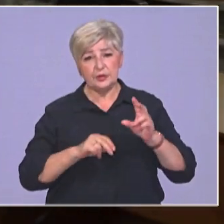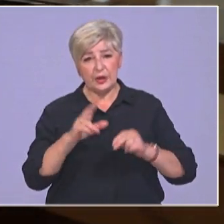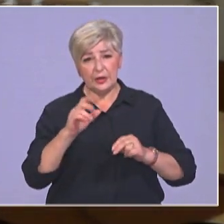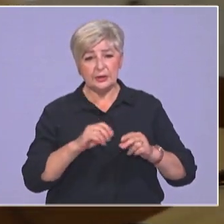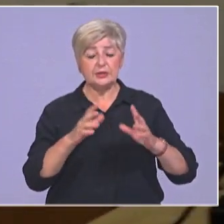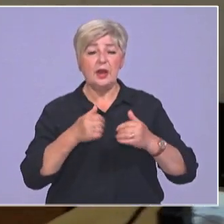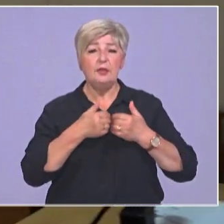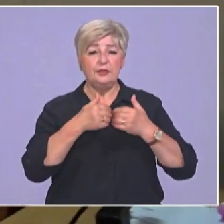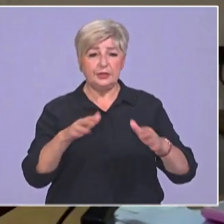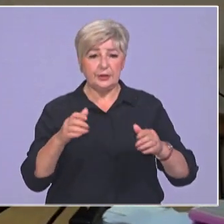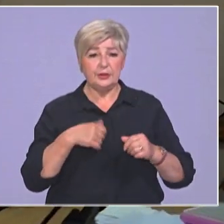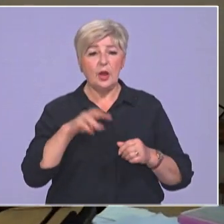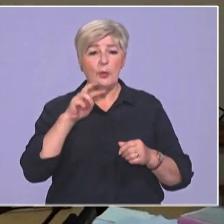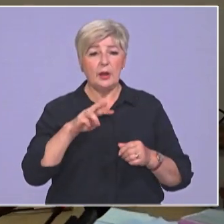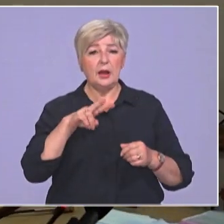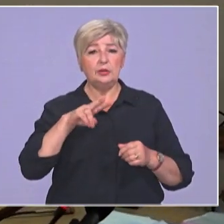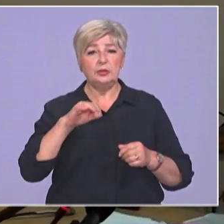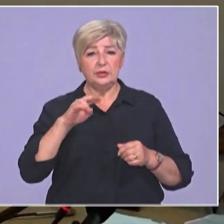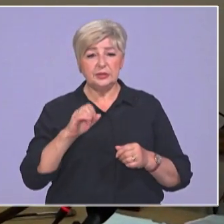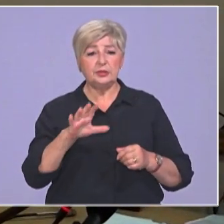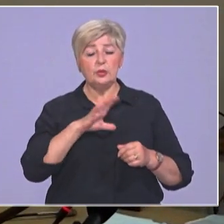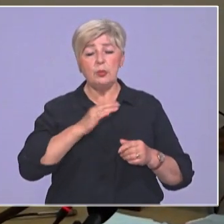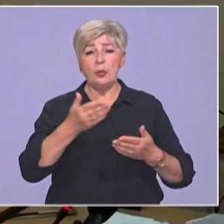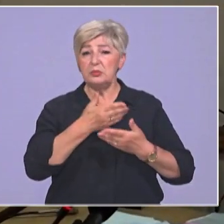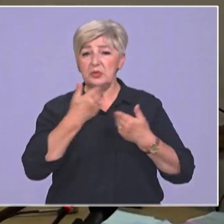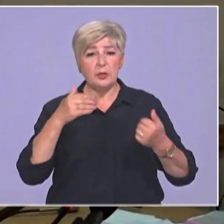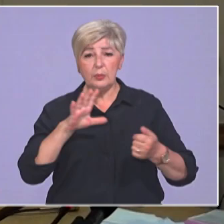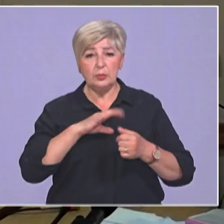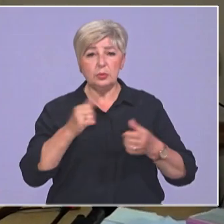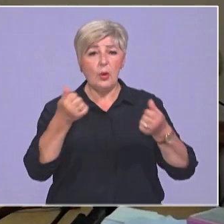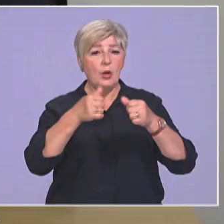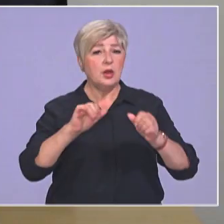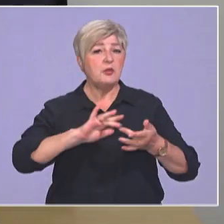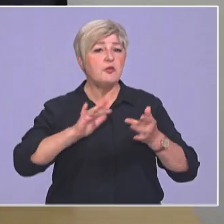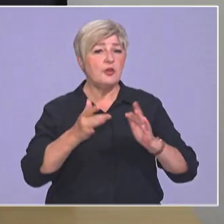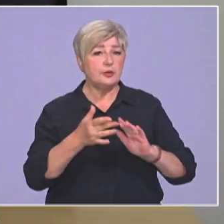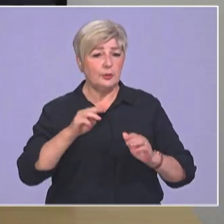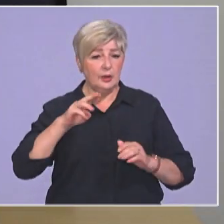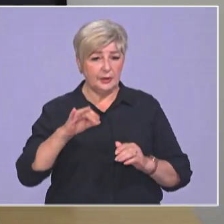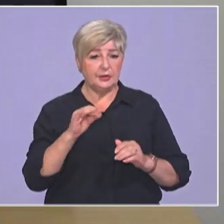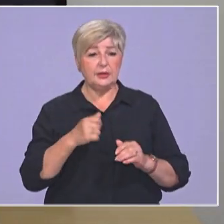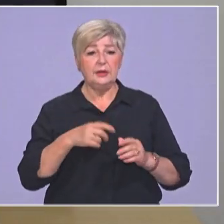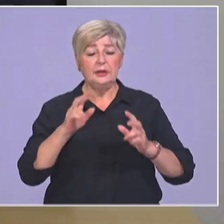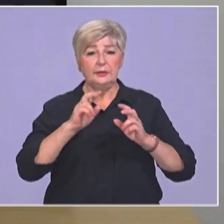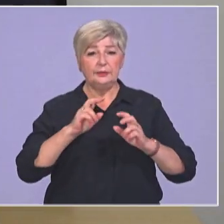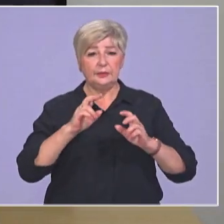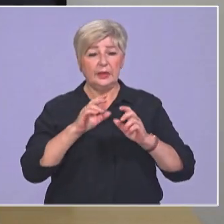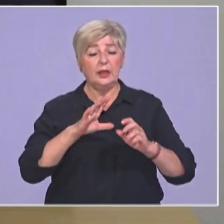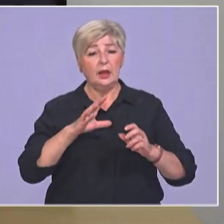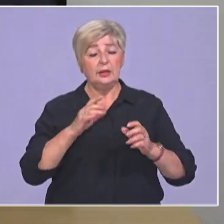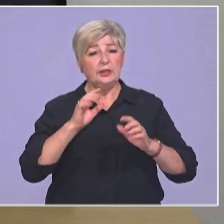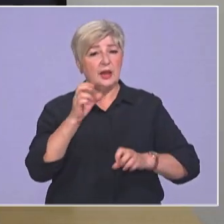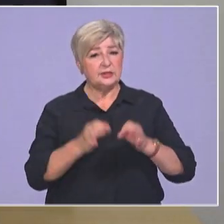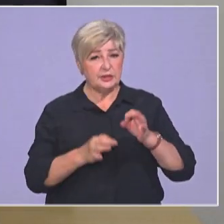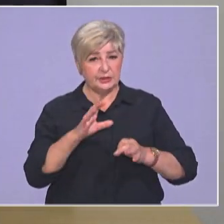фігурант Михайло Лисенко під час розгляду справи був відсутній навіть у форматі онлайн. На засіданні був здійснений допит чергового